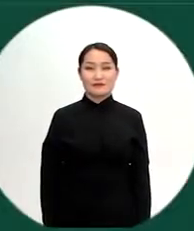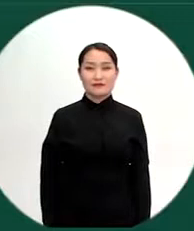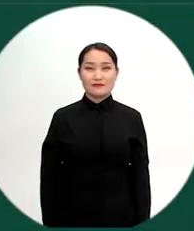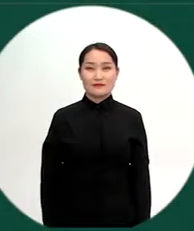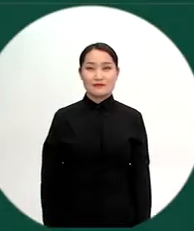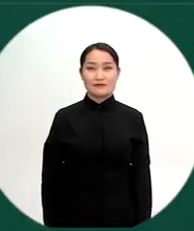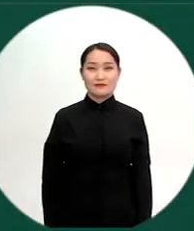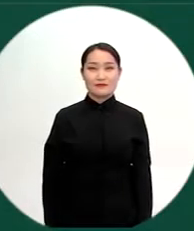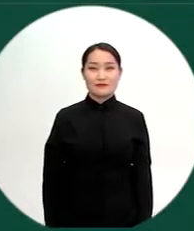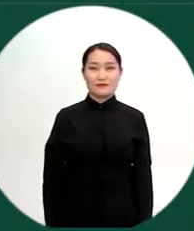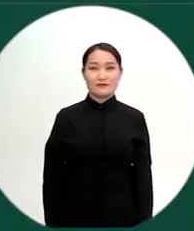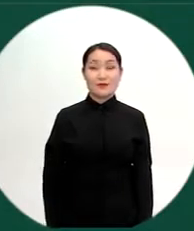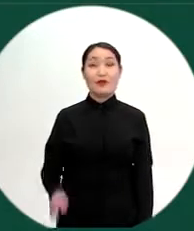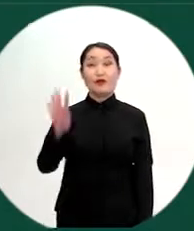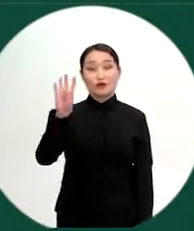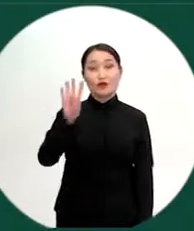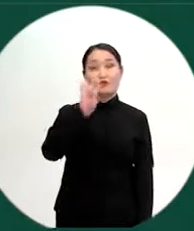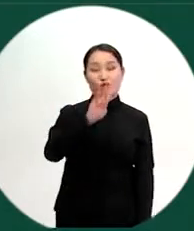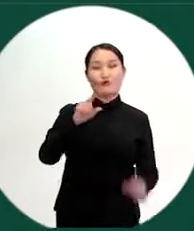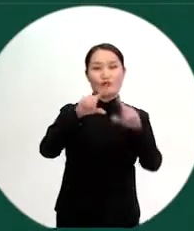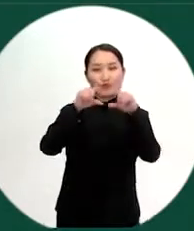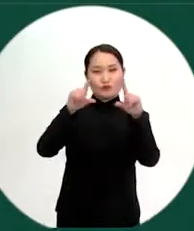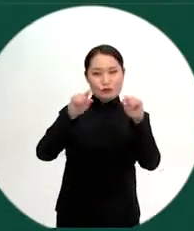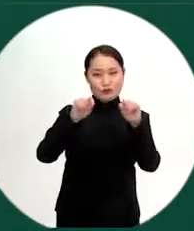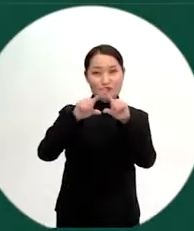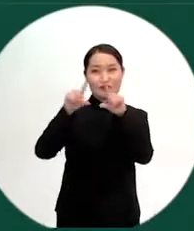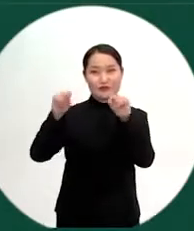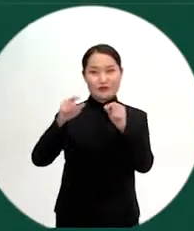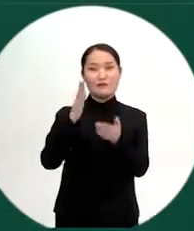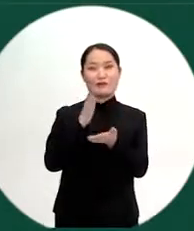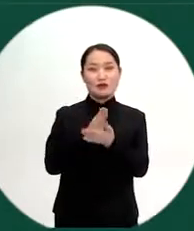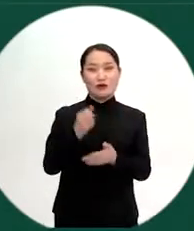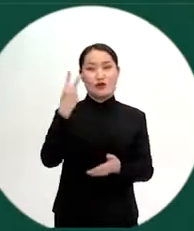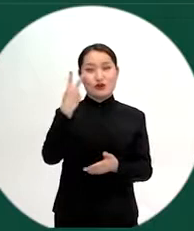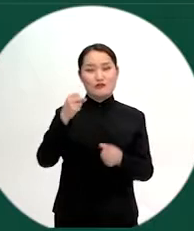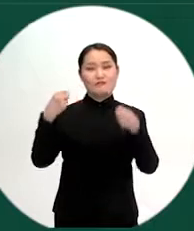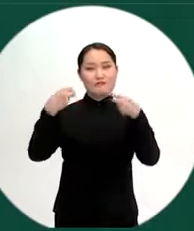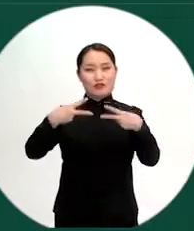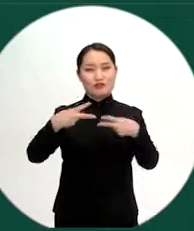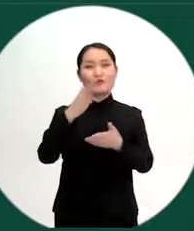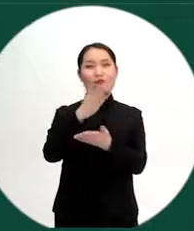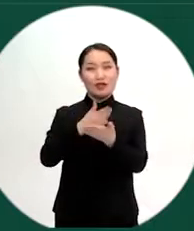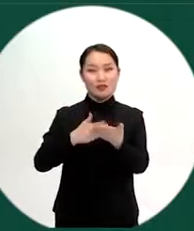Дараагийн дүрс нь 4-4-4-жин дүрснээс бүтсэн 2 тэнцүү хэсэгт хуваагдлаа.